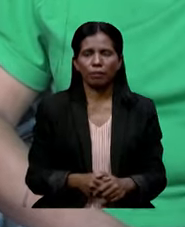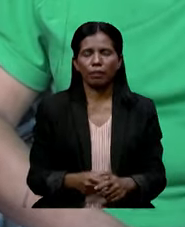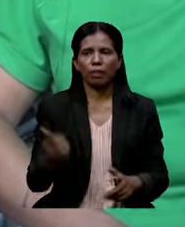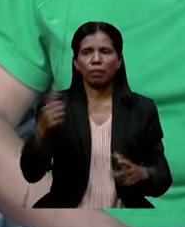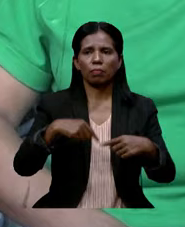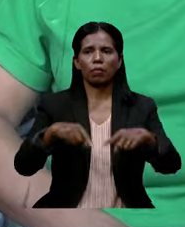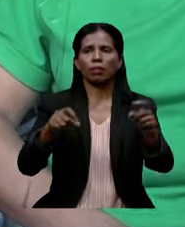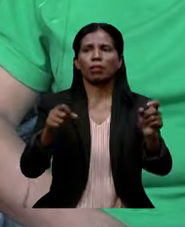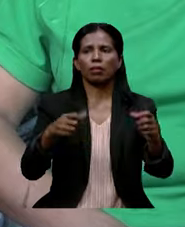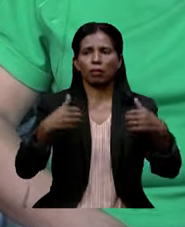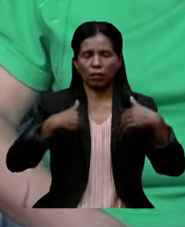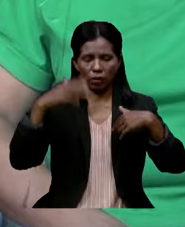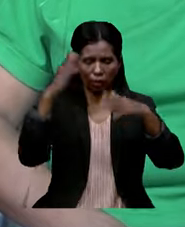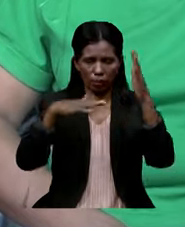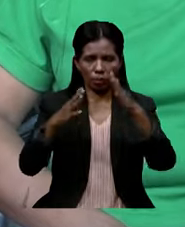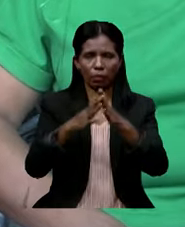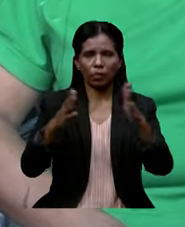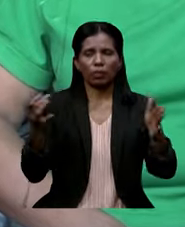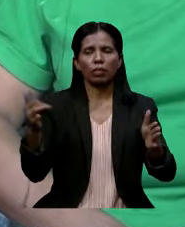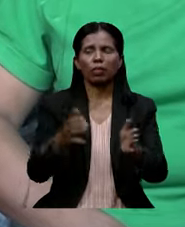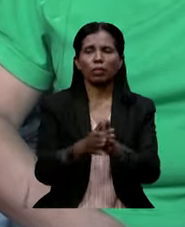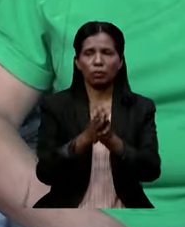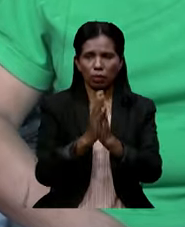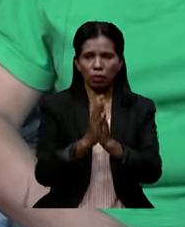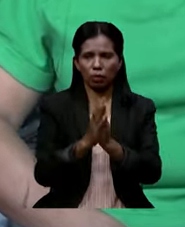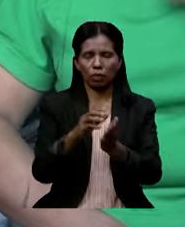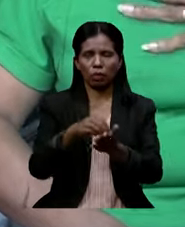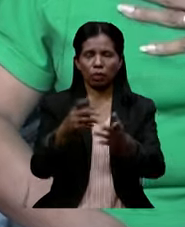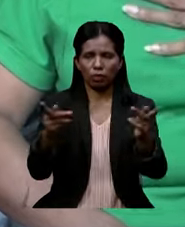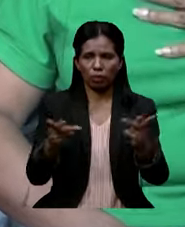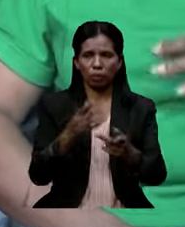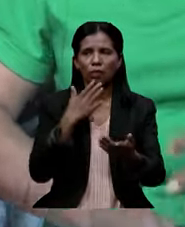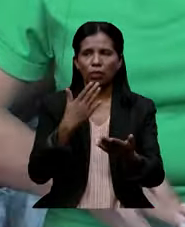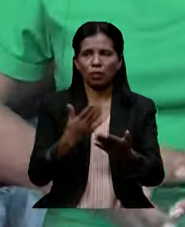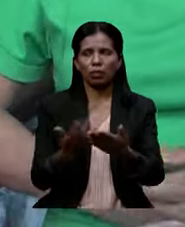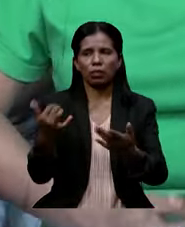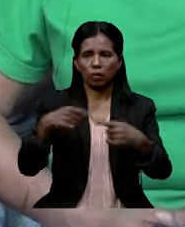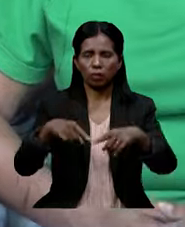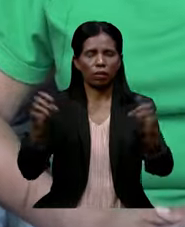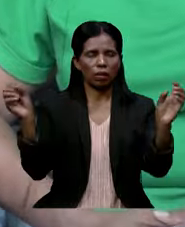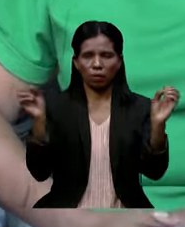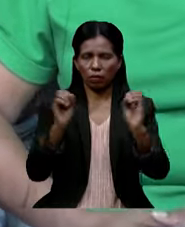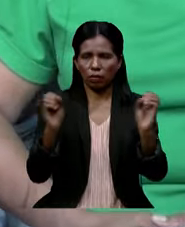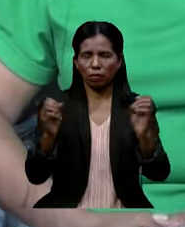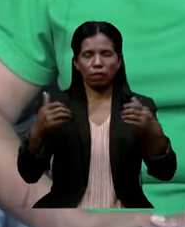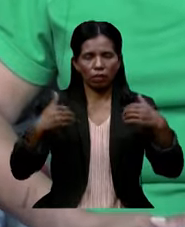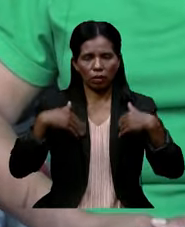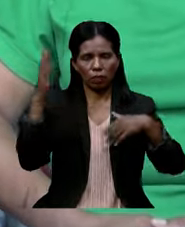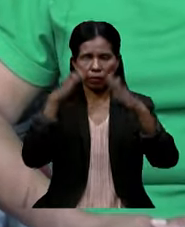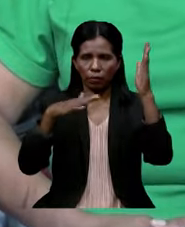batam para to musu tambat komplit tamane ma sireni intensaun akar kre kondisaun dan beke dia per cira bamat la koya tu ha musu tambat